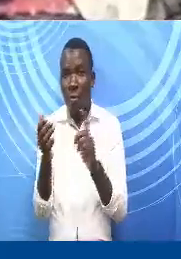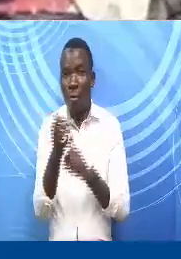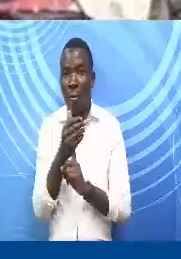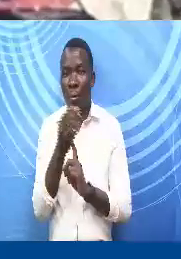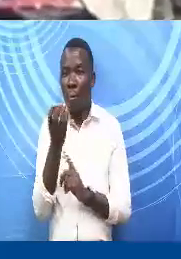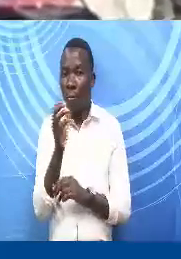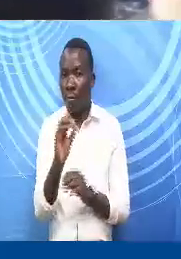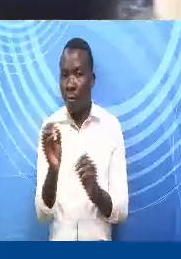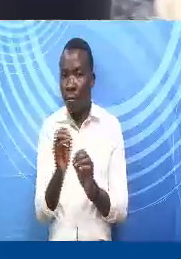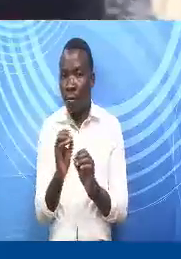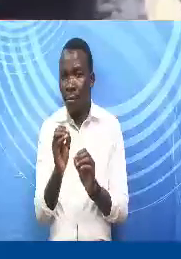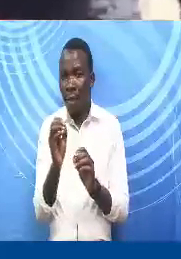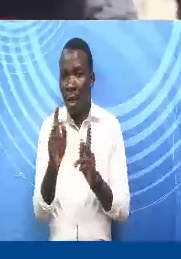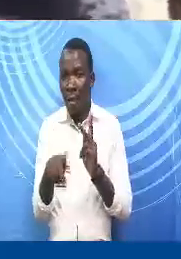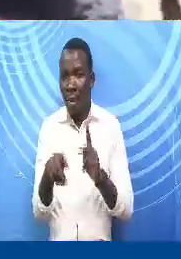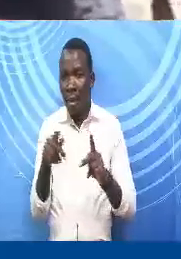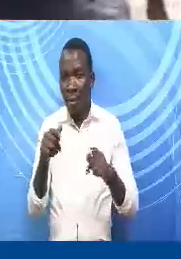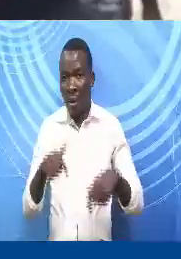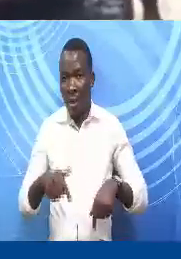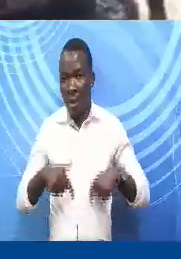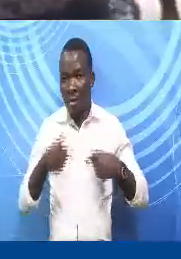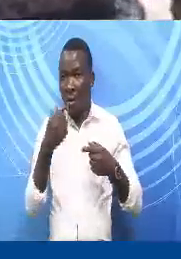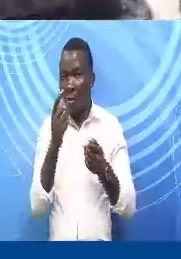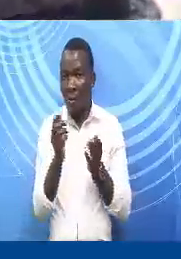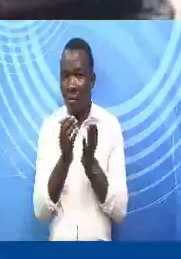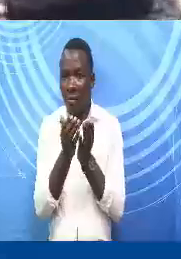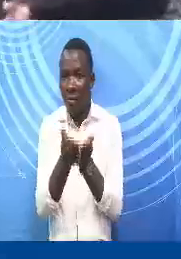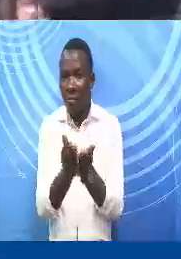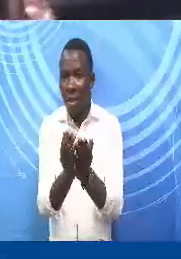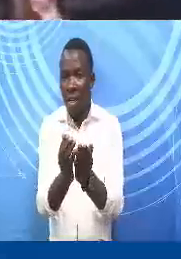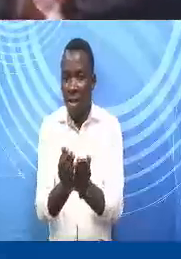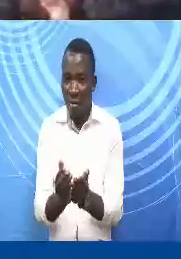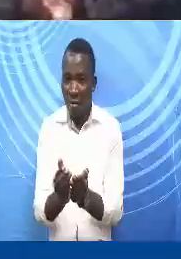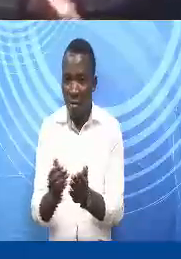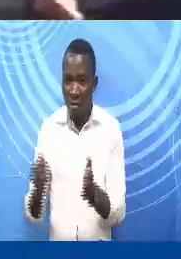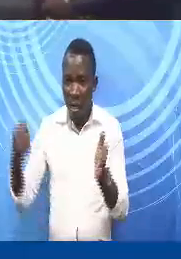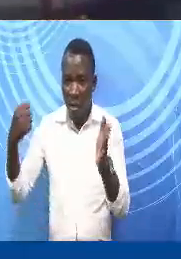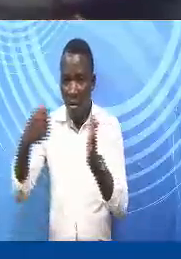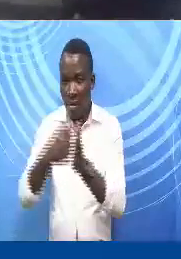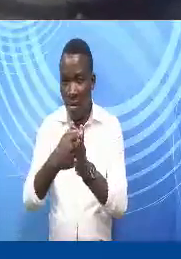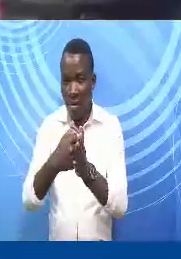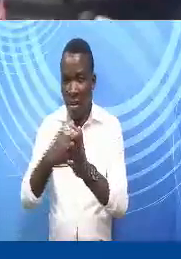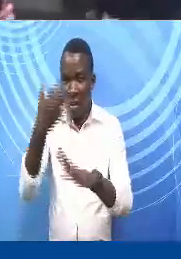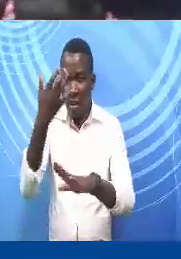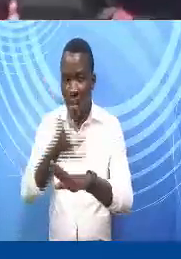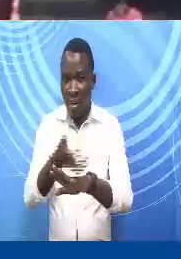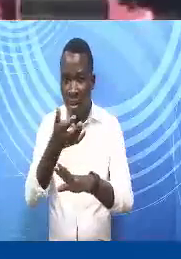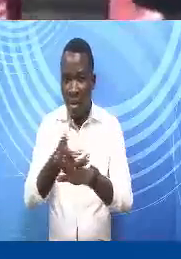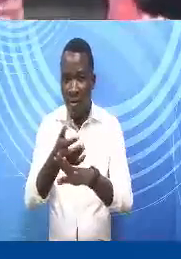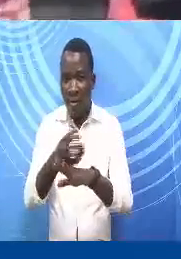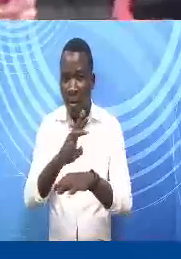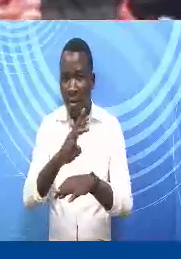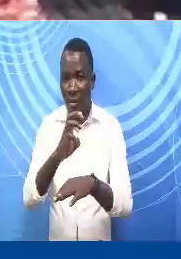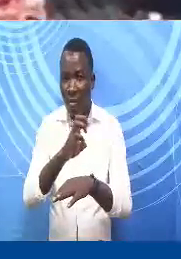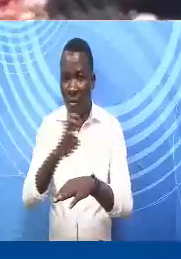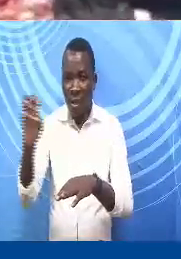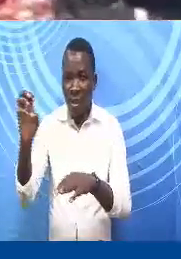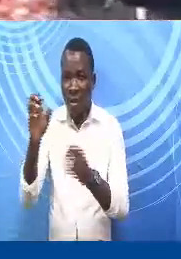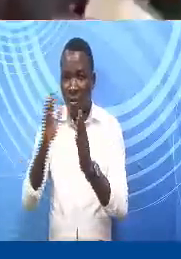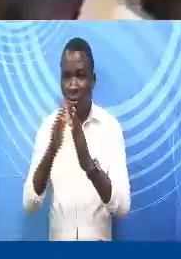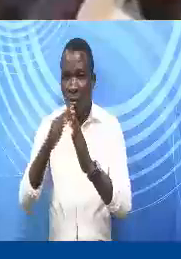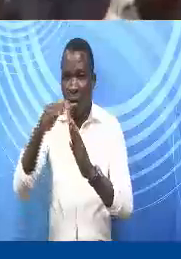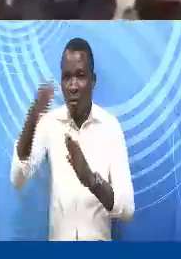kuboneka. Abahaturiye bavuze ko ubwato bwagonze ibuye rinini mu burasirazuba bw'umurwa mukuru Kinshasa ubwo